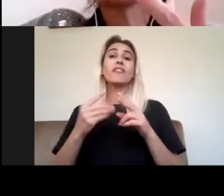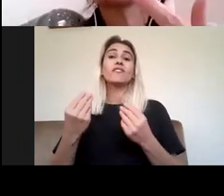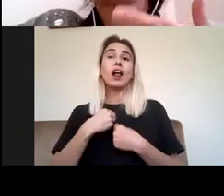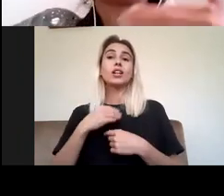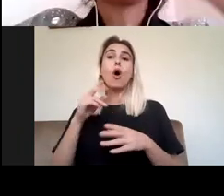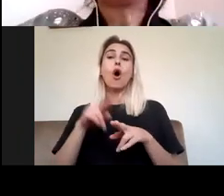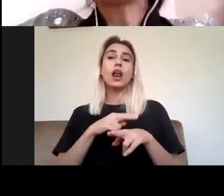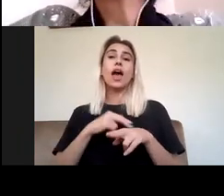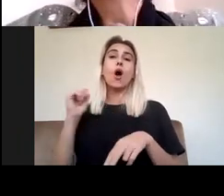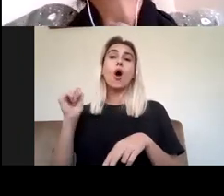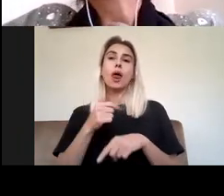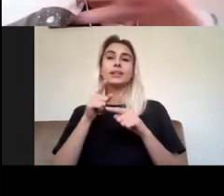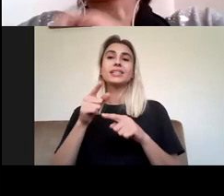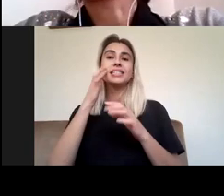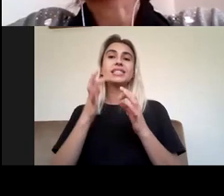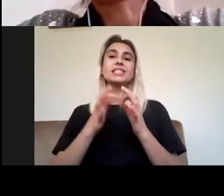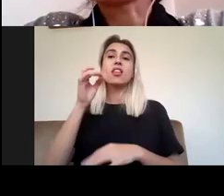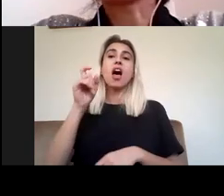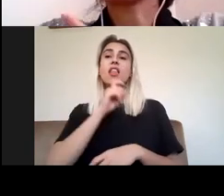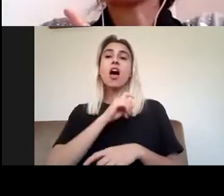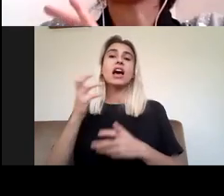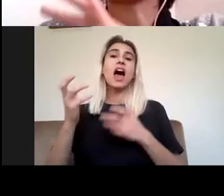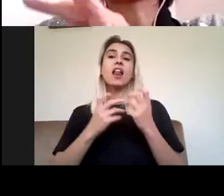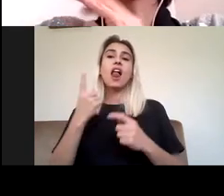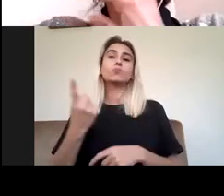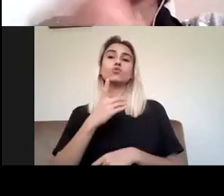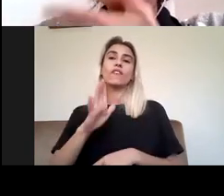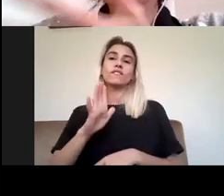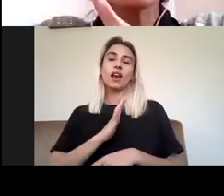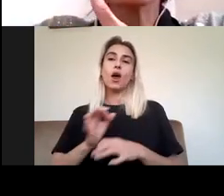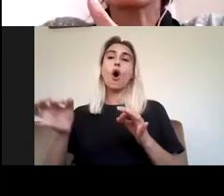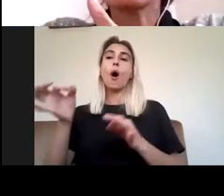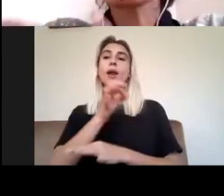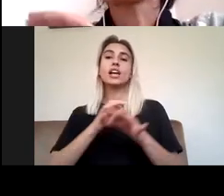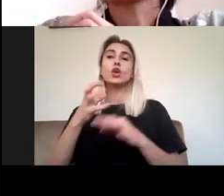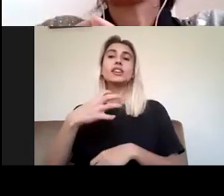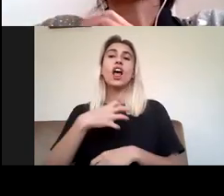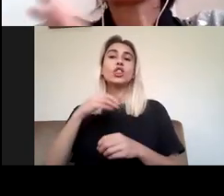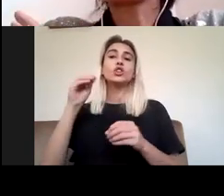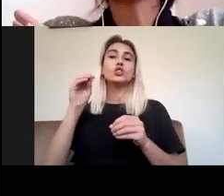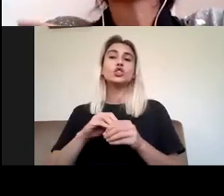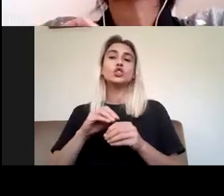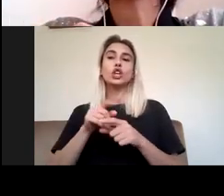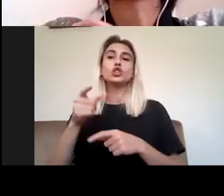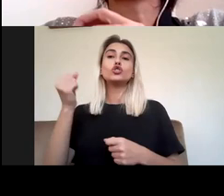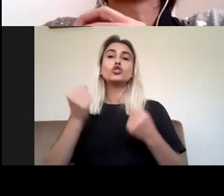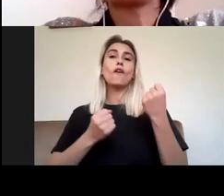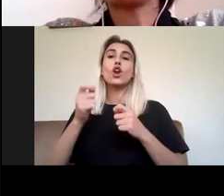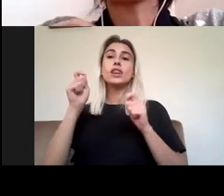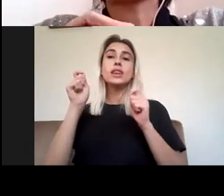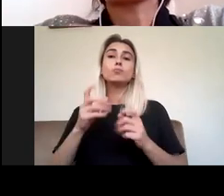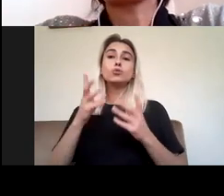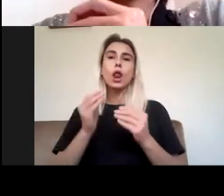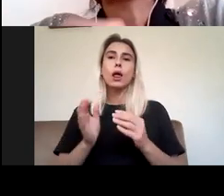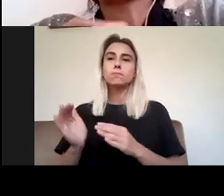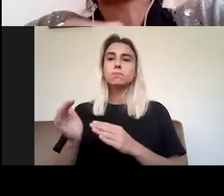Orada da insan hatasından kaynaklanan bir şey var. Yani operasyonun kendi içerisinde şoförün yapmış olduğu manevra